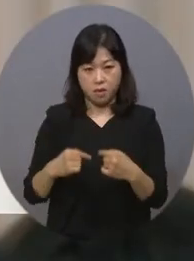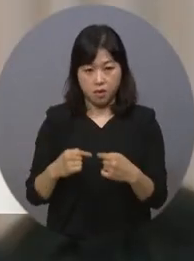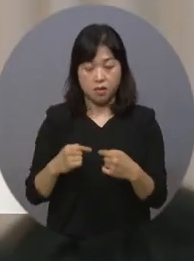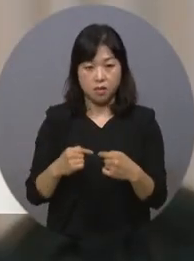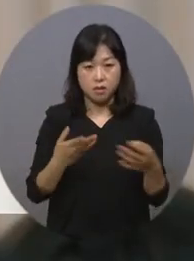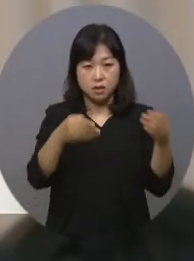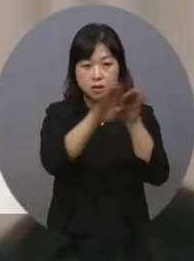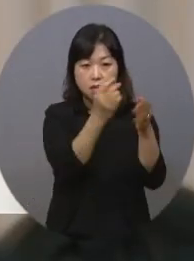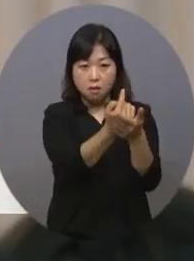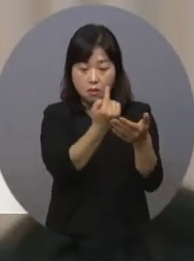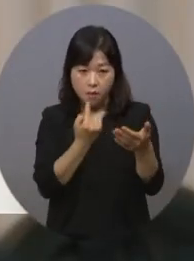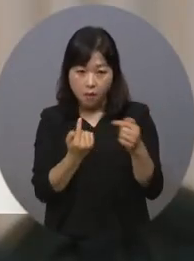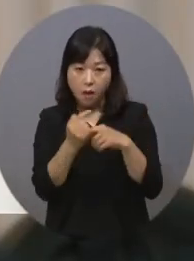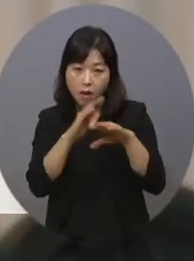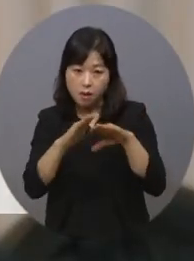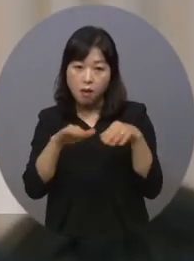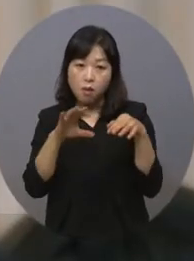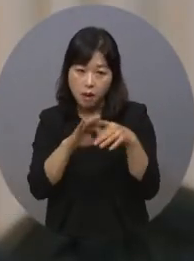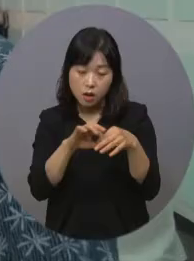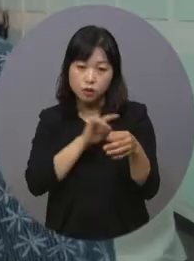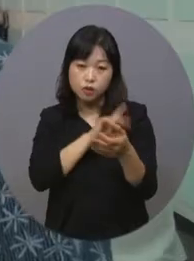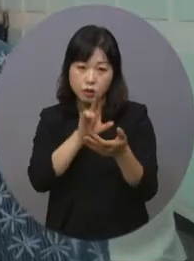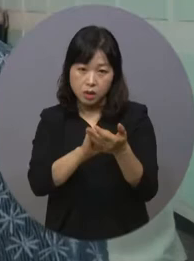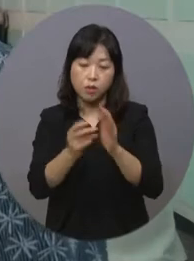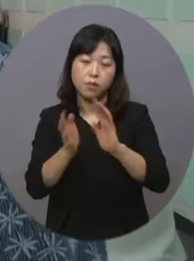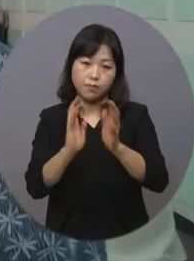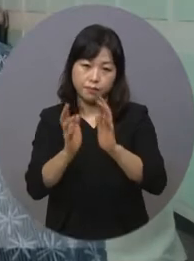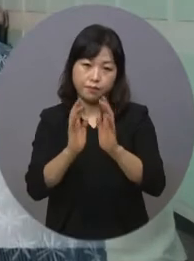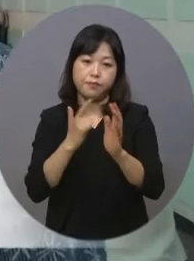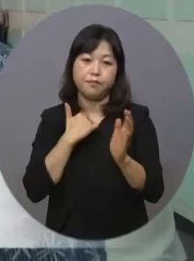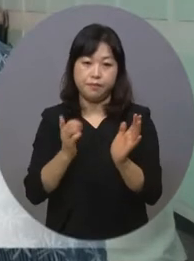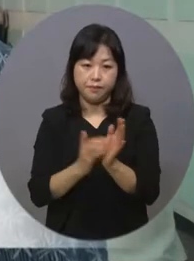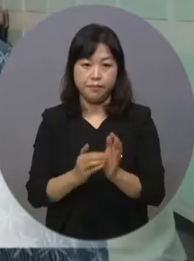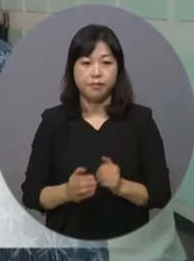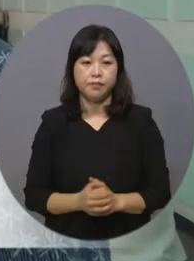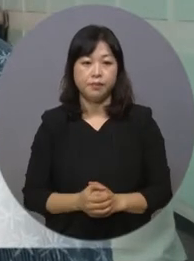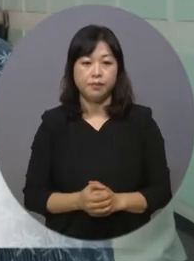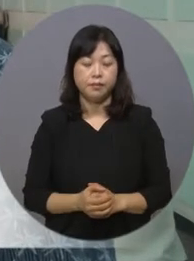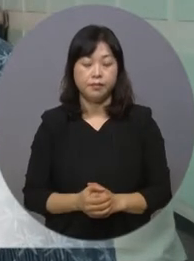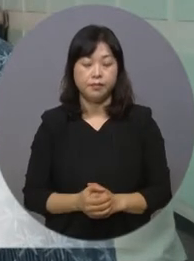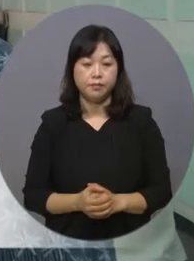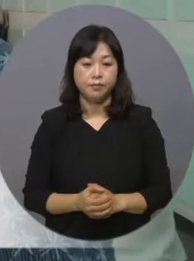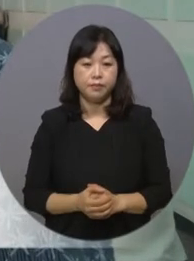대한 대응을 주제로 회의가 진행되었습니다. 저는 국가가